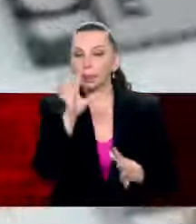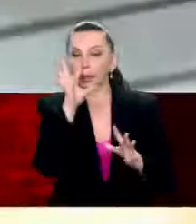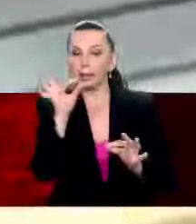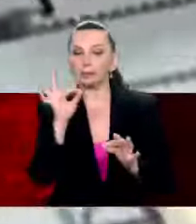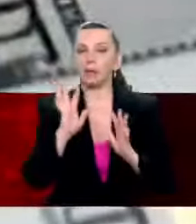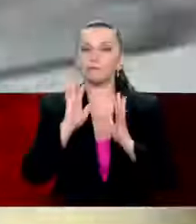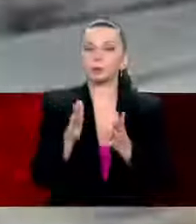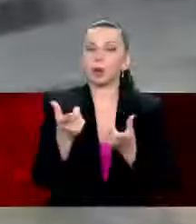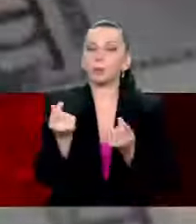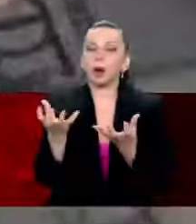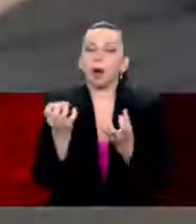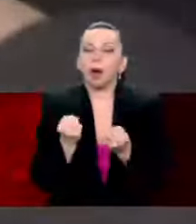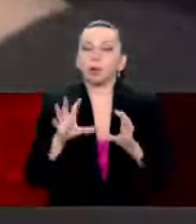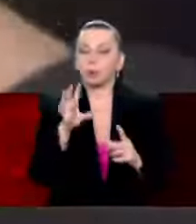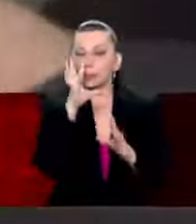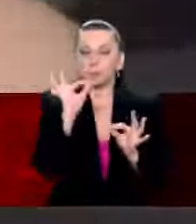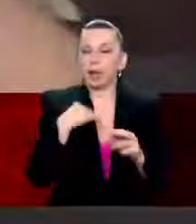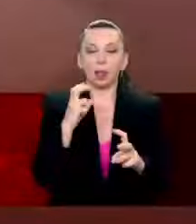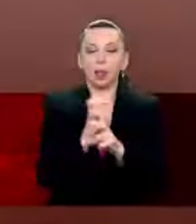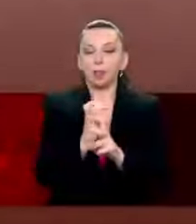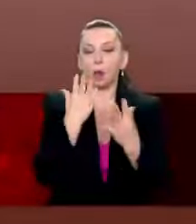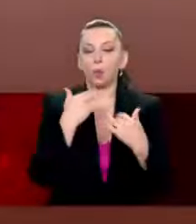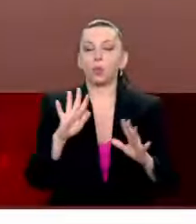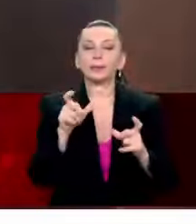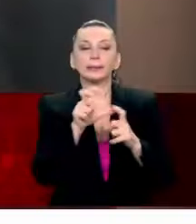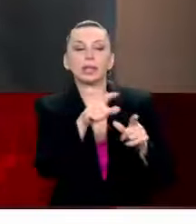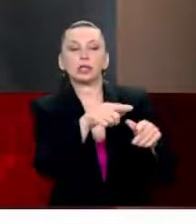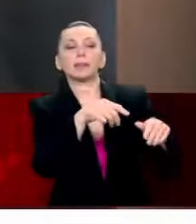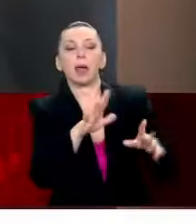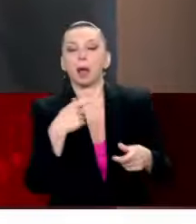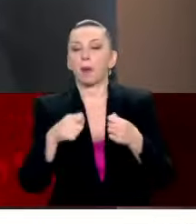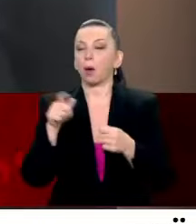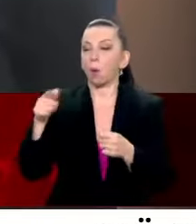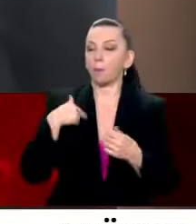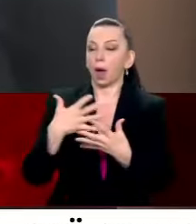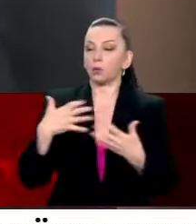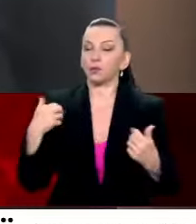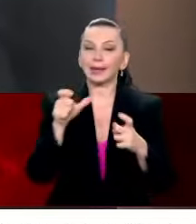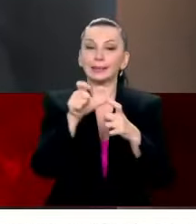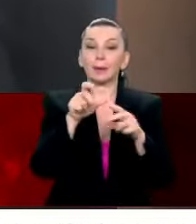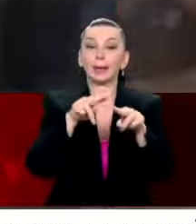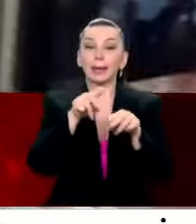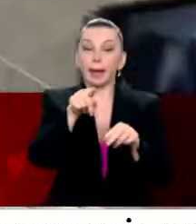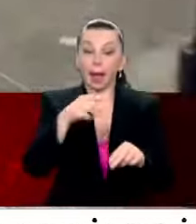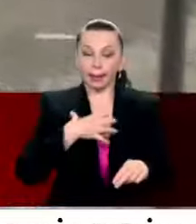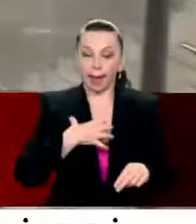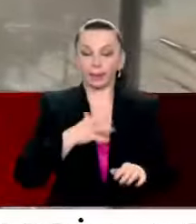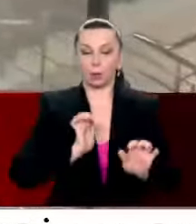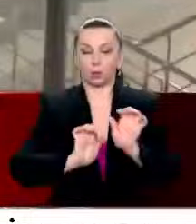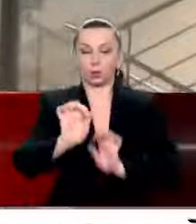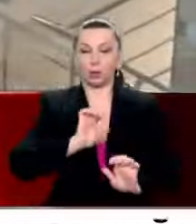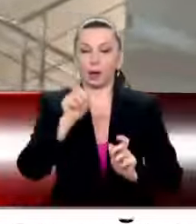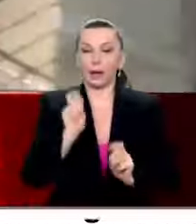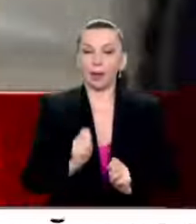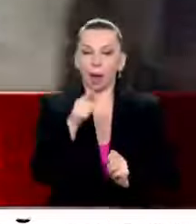Kimseden fazla para almadım, kimseyi tehdit etmedim. Seçile değil bankaya güvendim. Semih Kaya kendini böyle savundu.